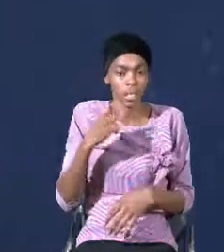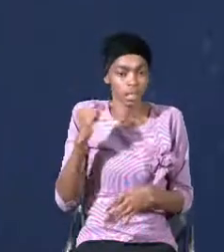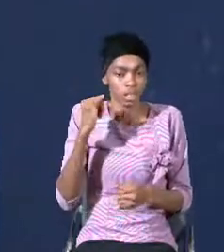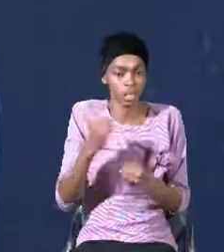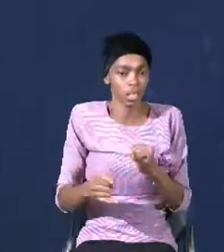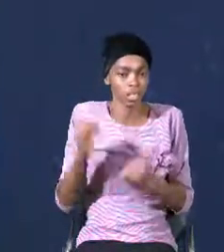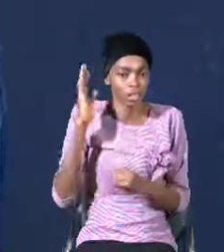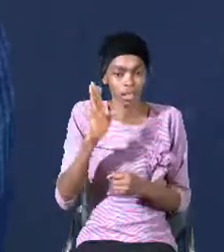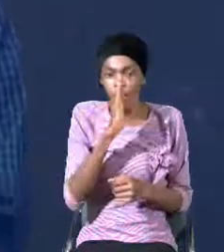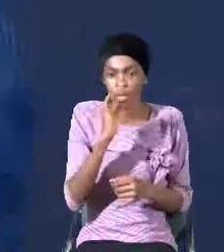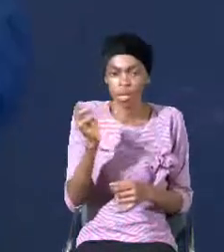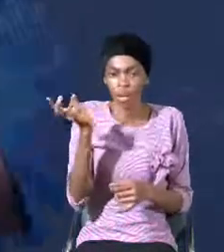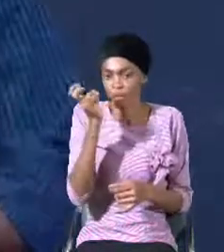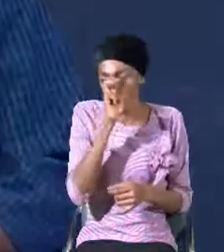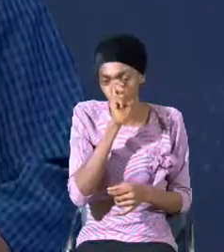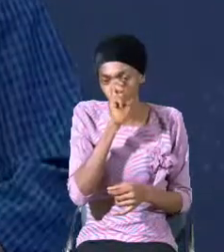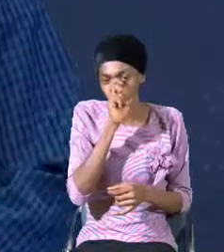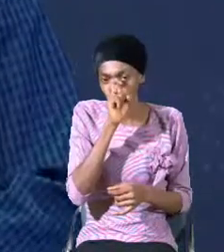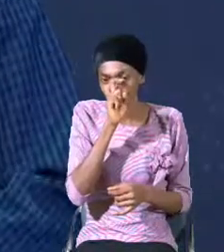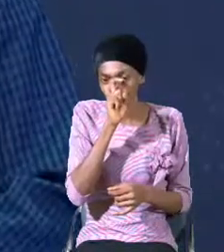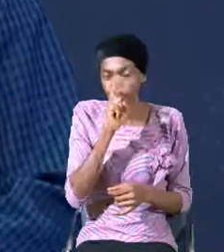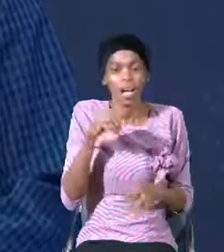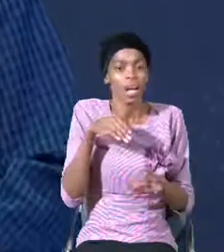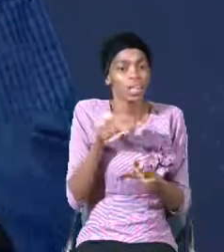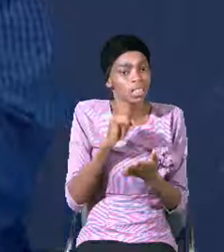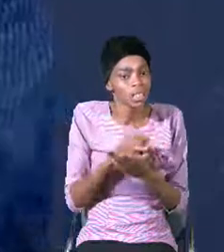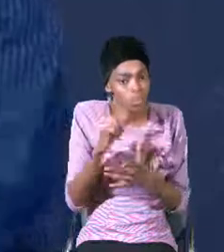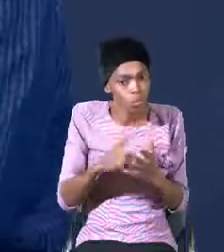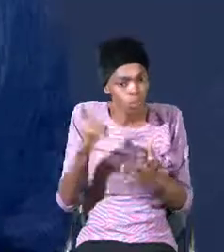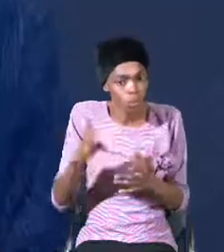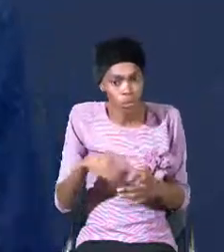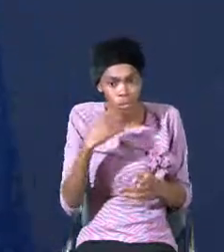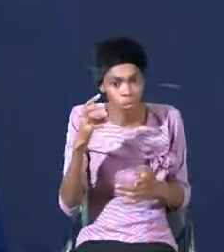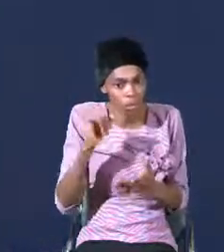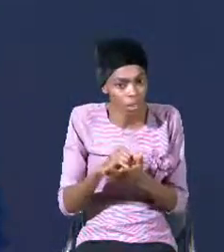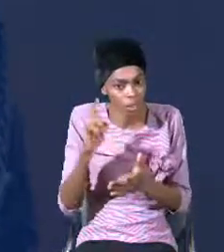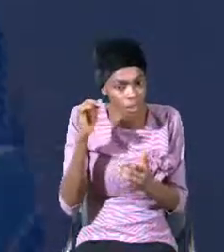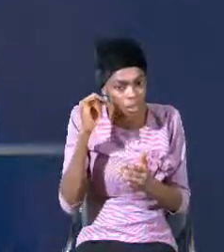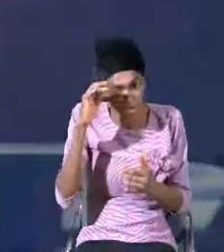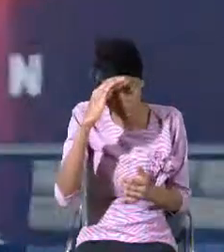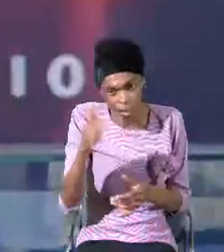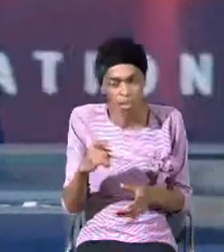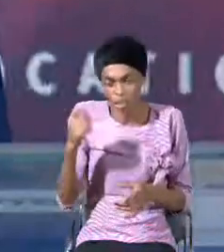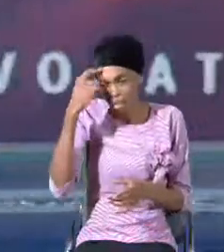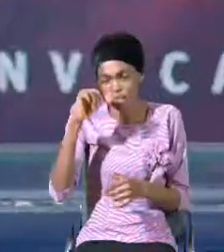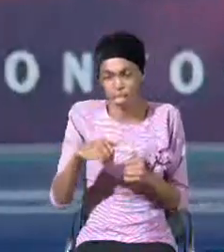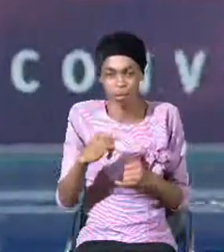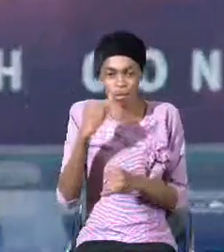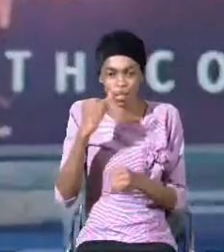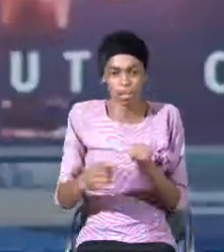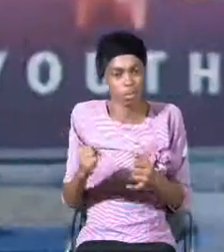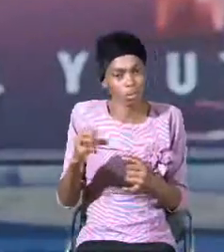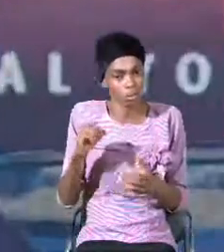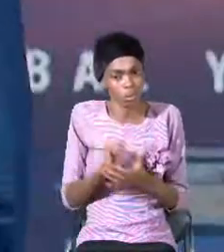qu'un insensé. Et à la fin, c'est ce que Dieu a dit à cet homme. Et pensez à la fin, pour qu'à la